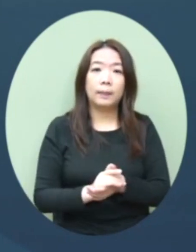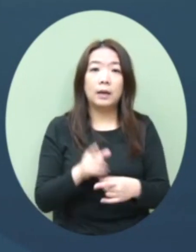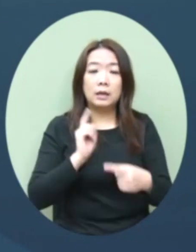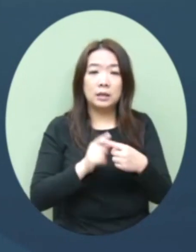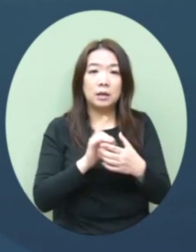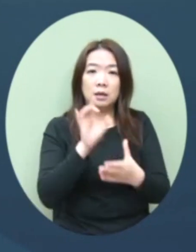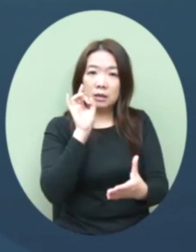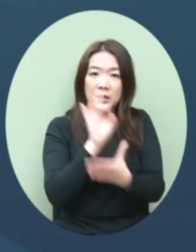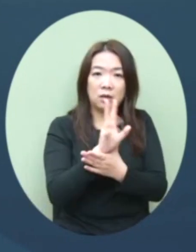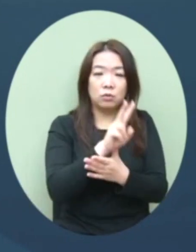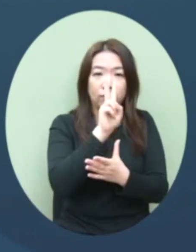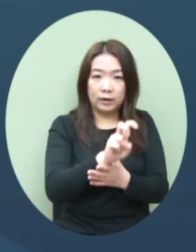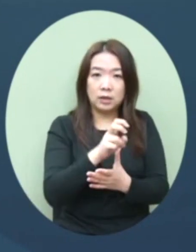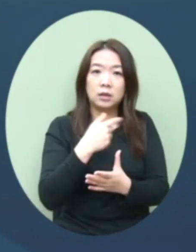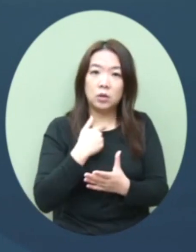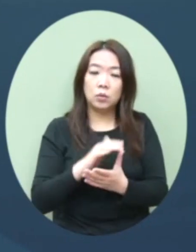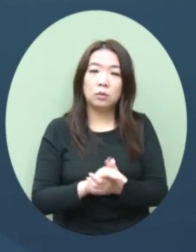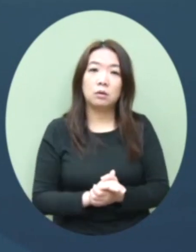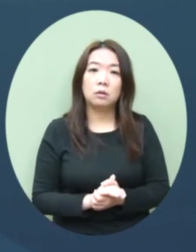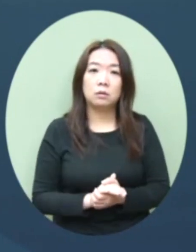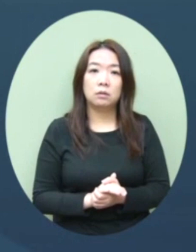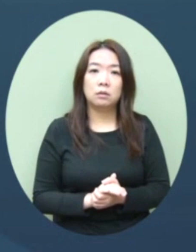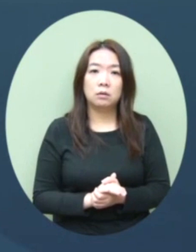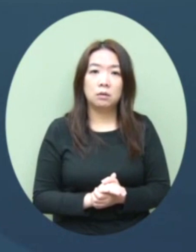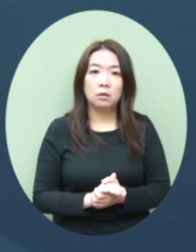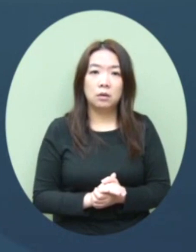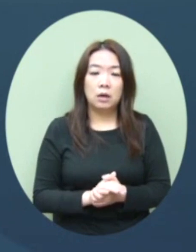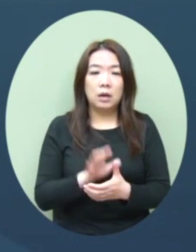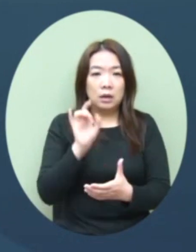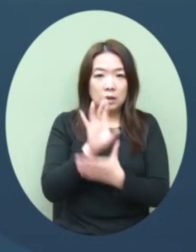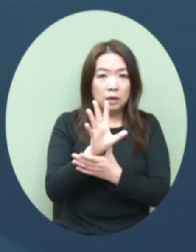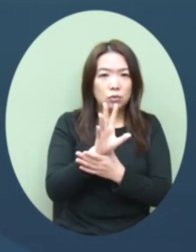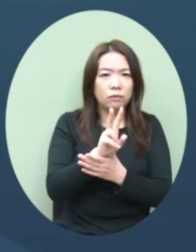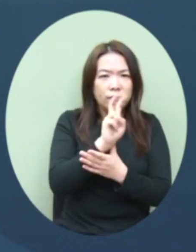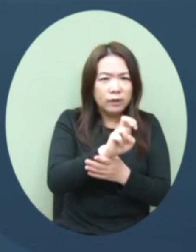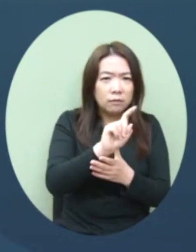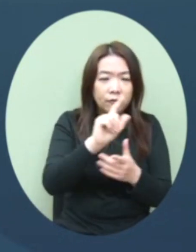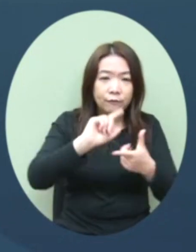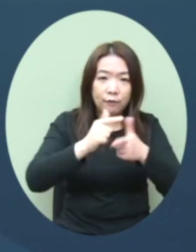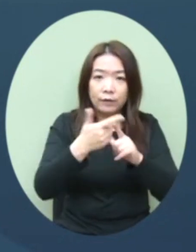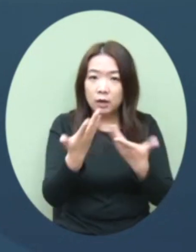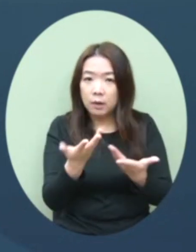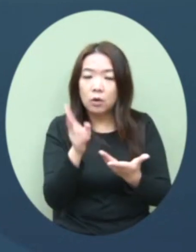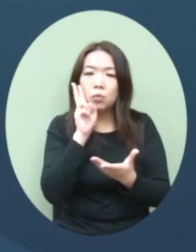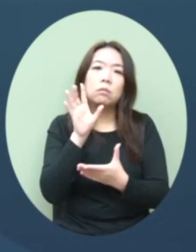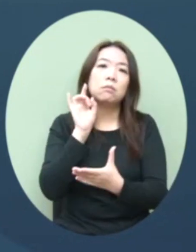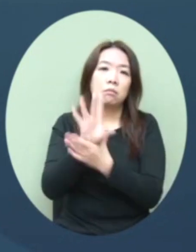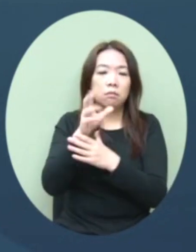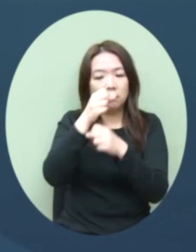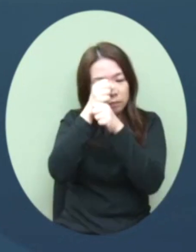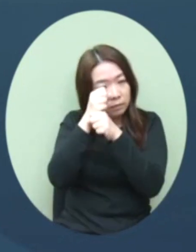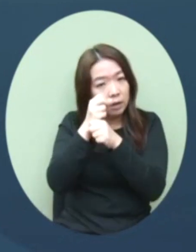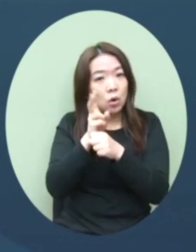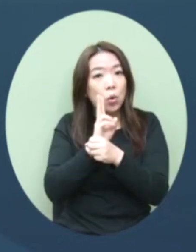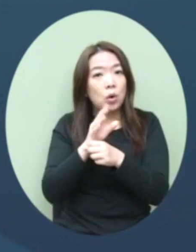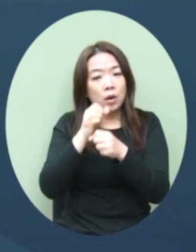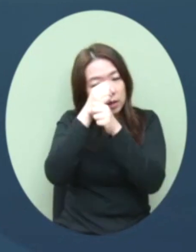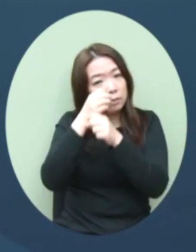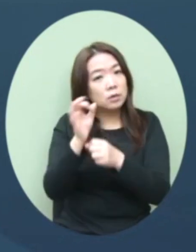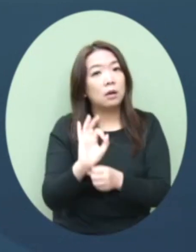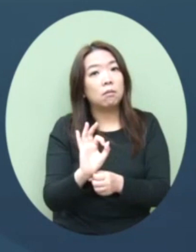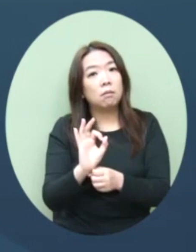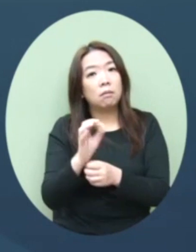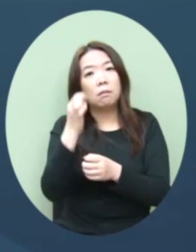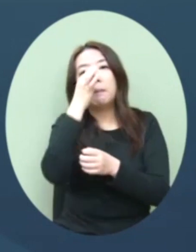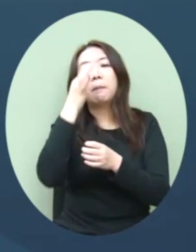發現早發現就是需要去早檢測如果不檢測就是一個不太動態